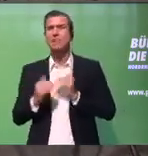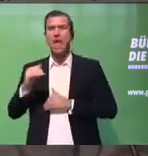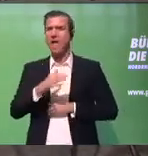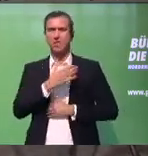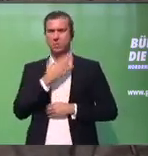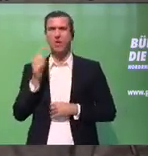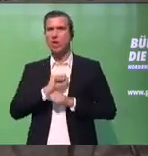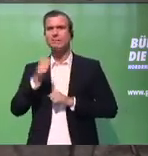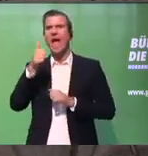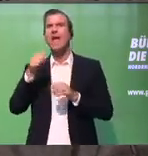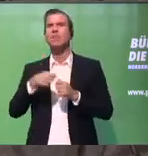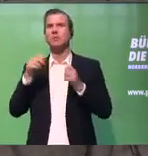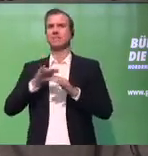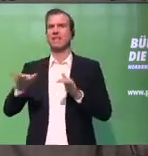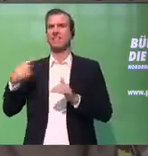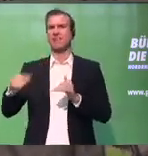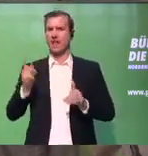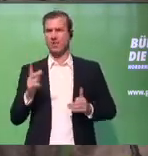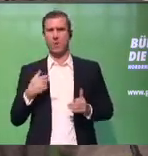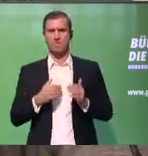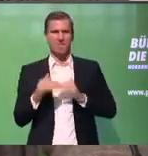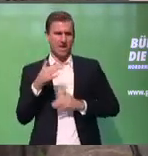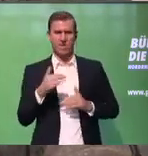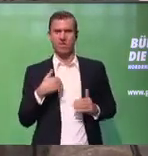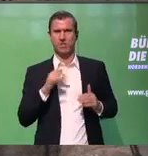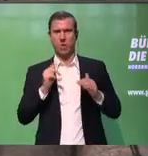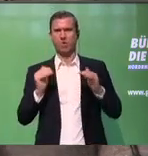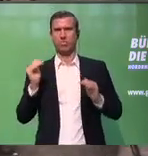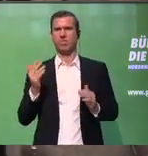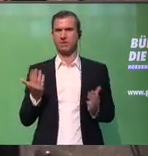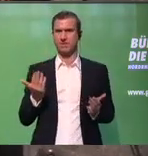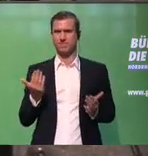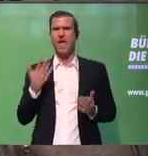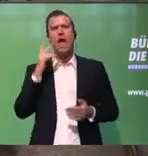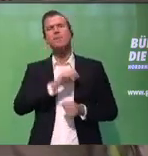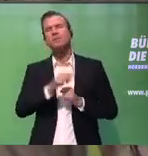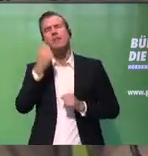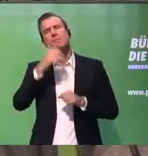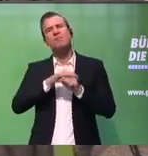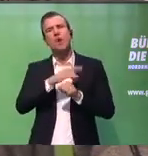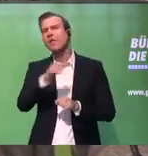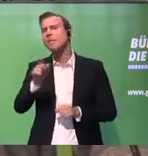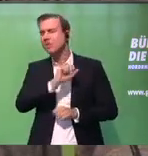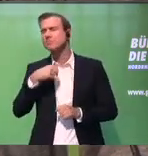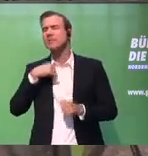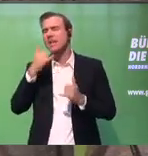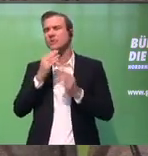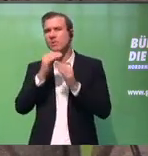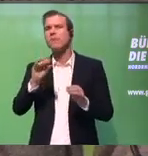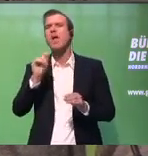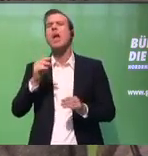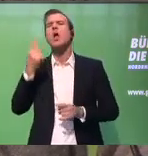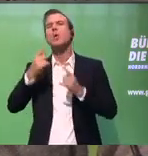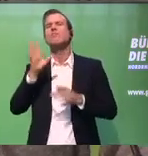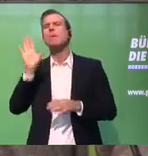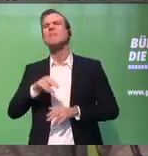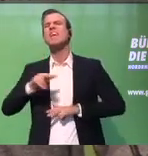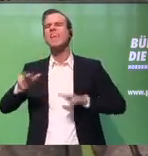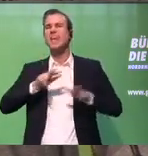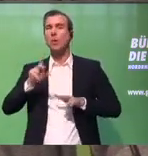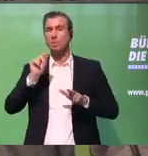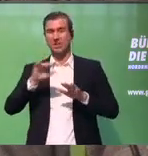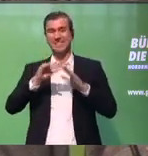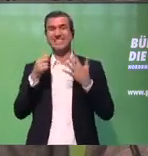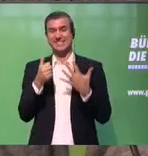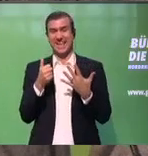noch ein Bundesland fehlen. Aber, liebe Freundinnen und Freunde, ich glaube, ich kann hier ankündigen, dass die grün mitregierten Länder und damit die 6,